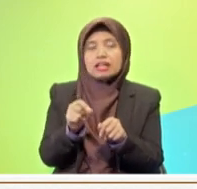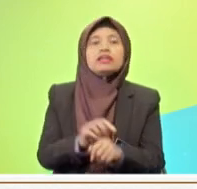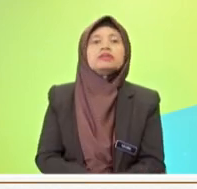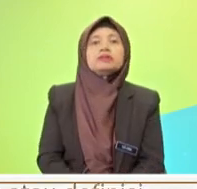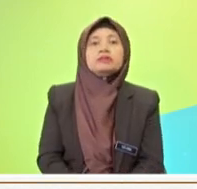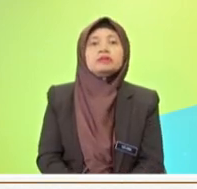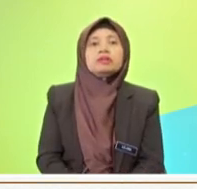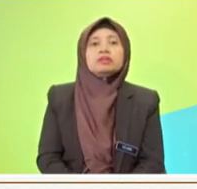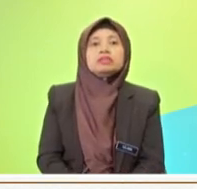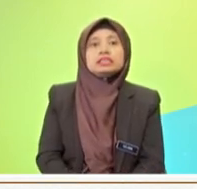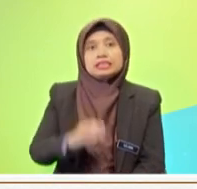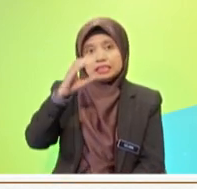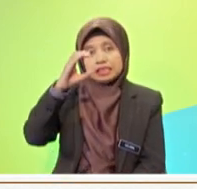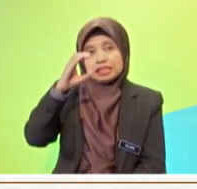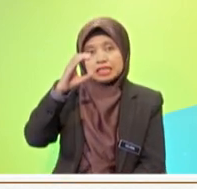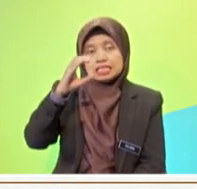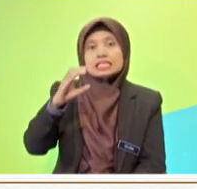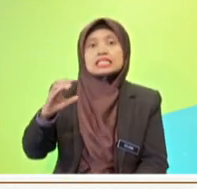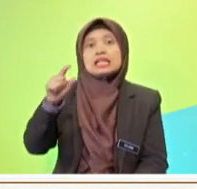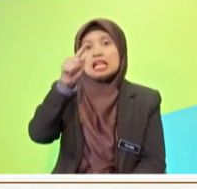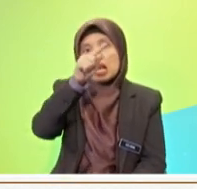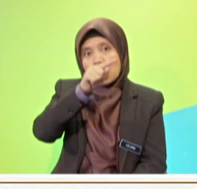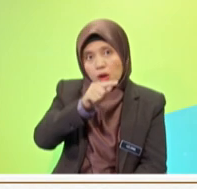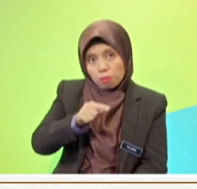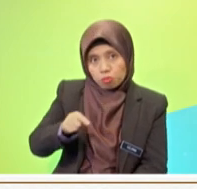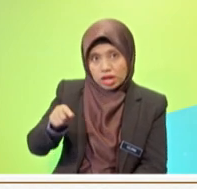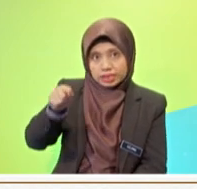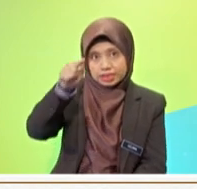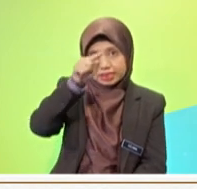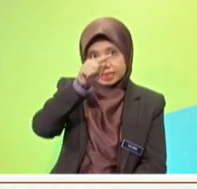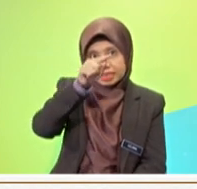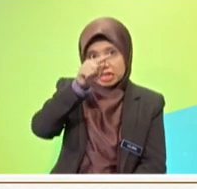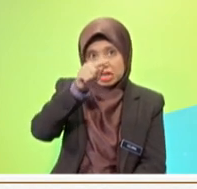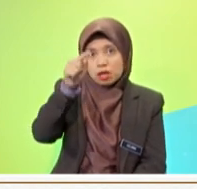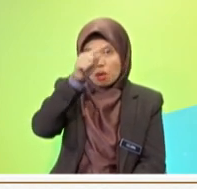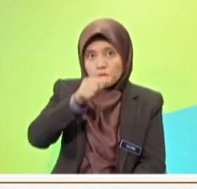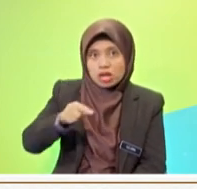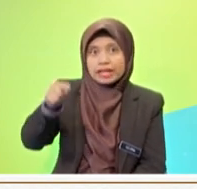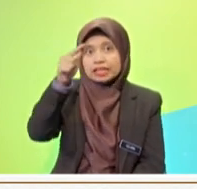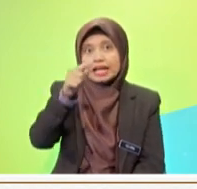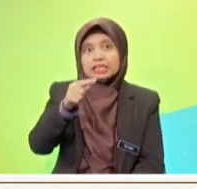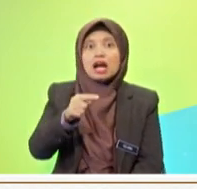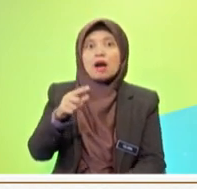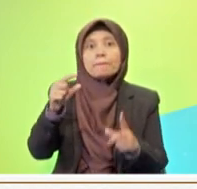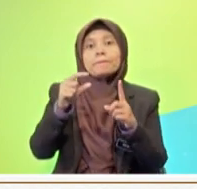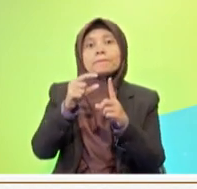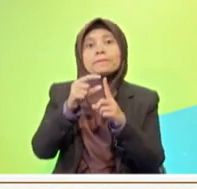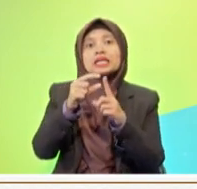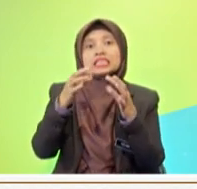dan kemudian si seken mereka akan membulatkan fakta atau definisi penting dan